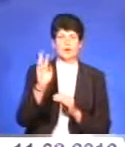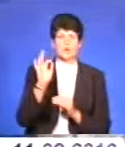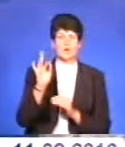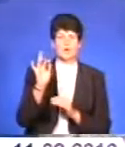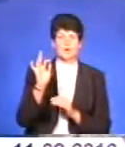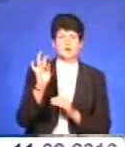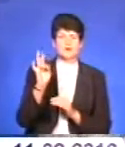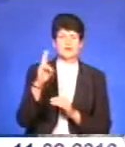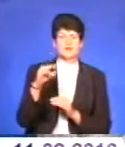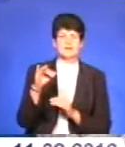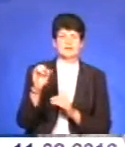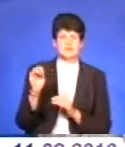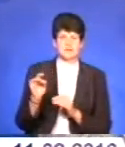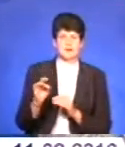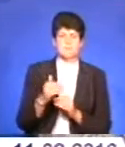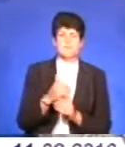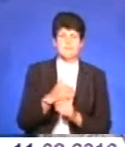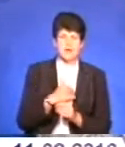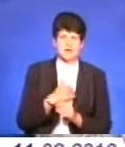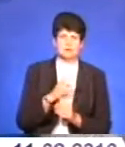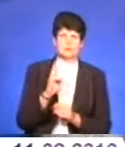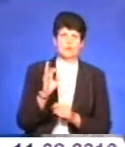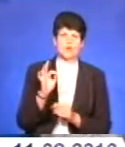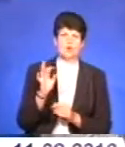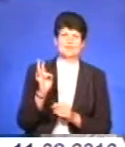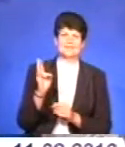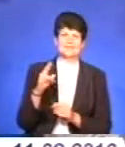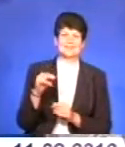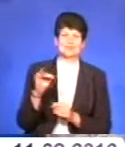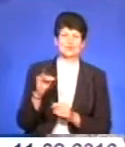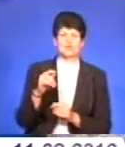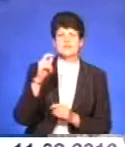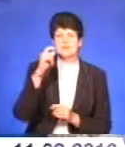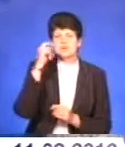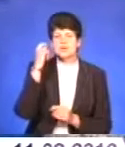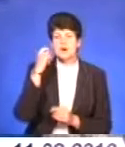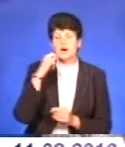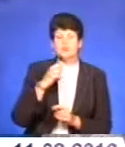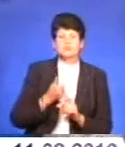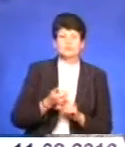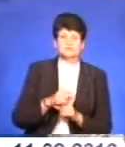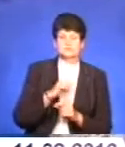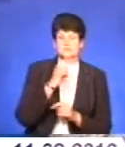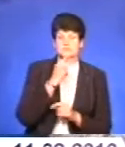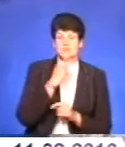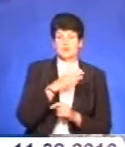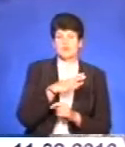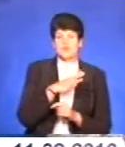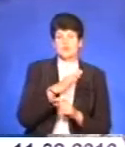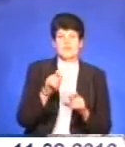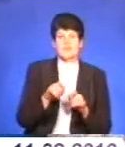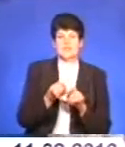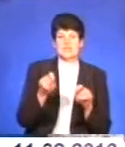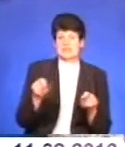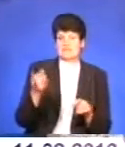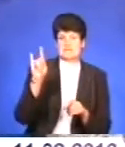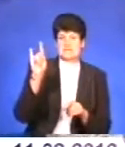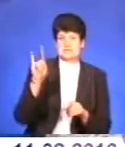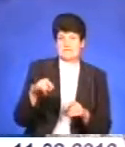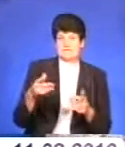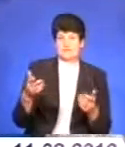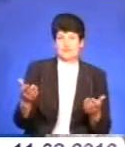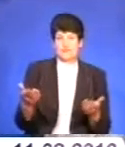Так. Бажано кондиціонери, щоб були. Коли в жарку погоду дуже жарко. Буває таке, що не відкриваються вікна в